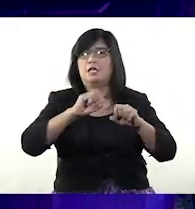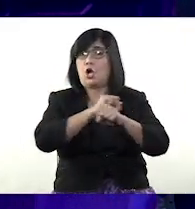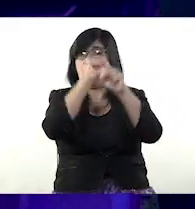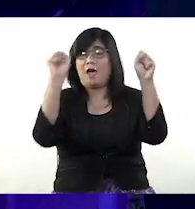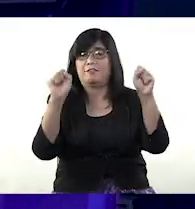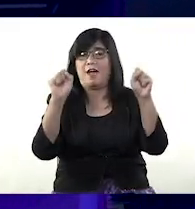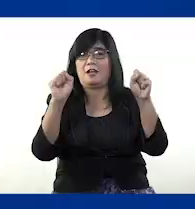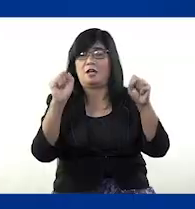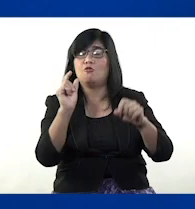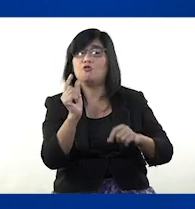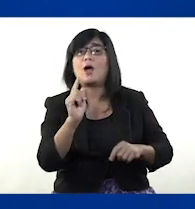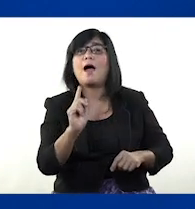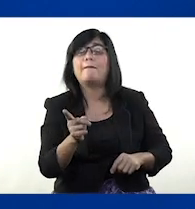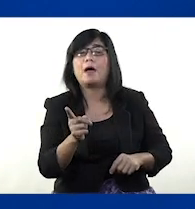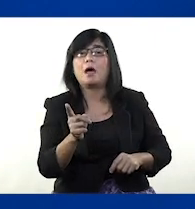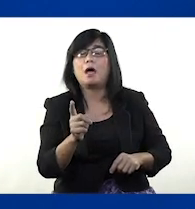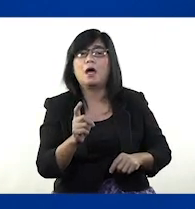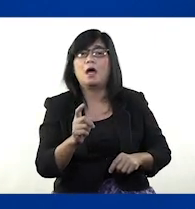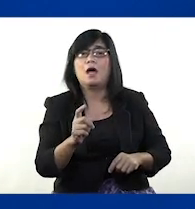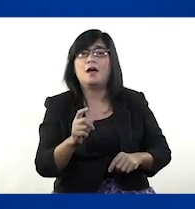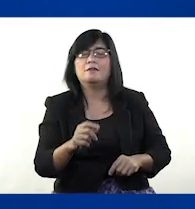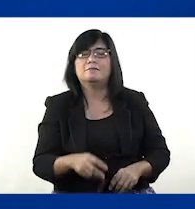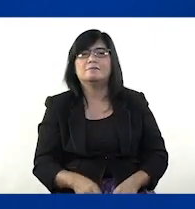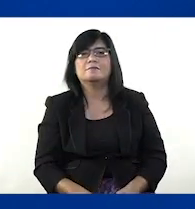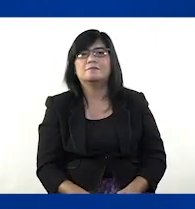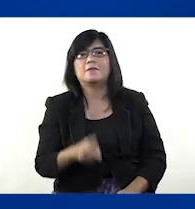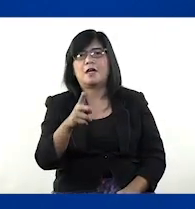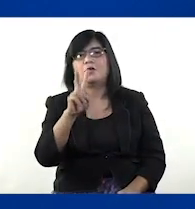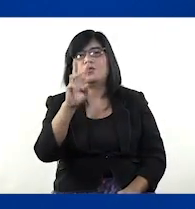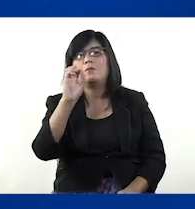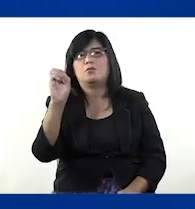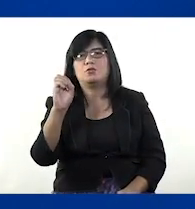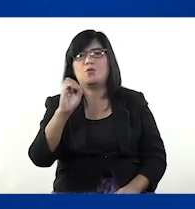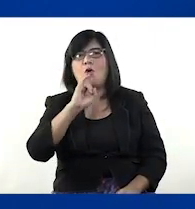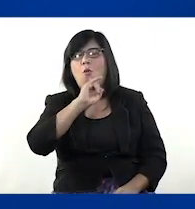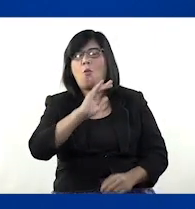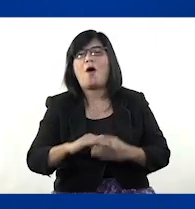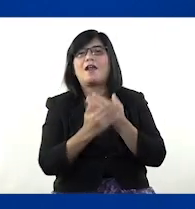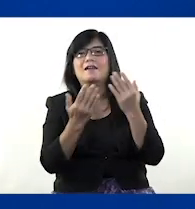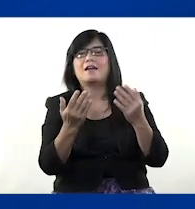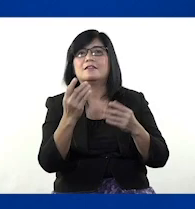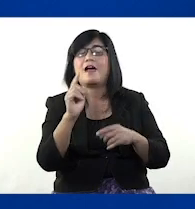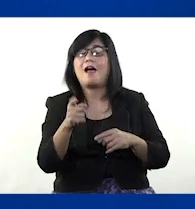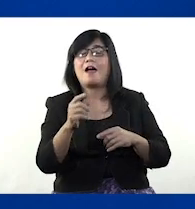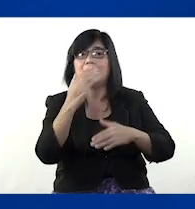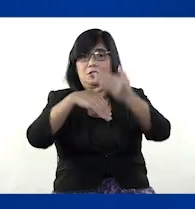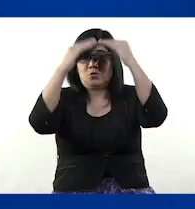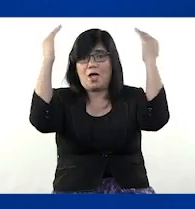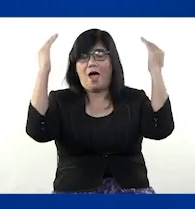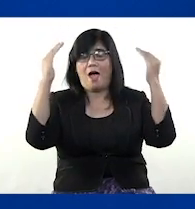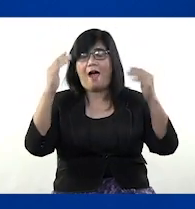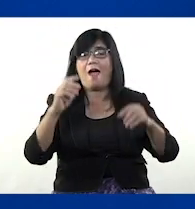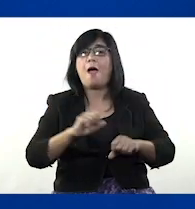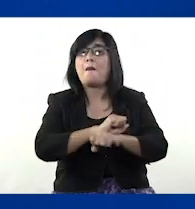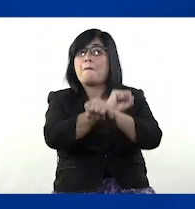Hai power untuk apa mulai aja 20 bilang ada Kewargaan kita ladom surga berarti power to change or